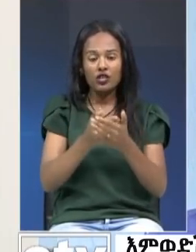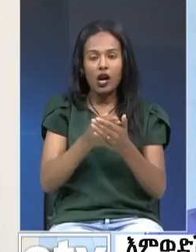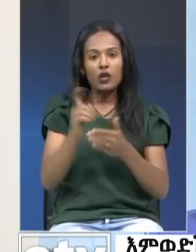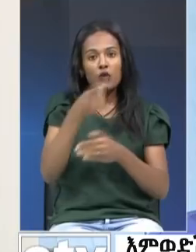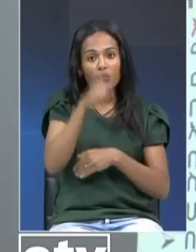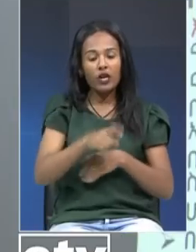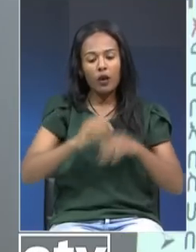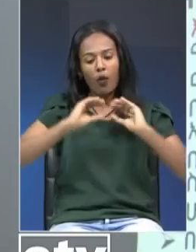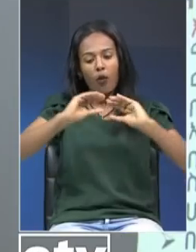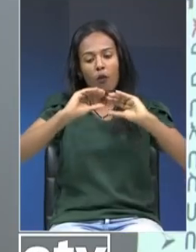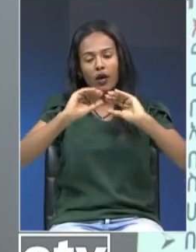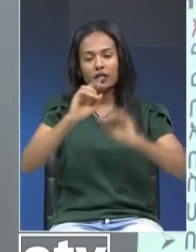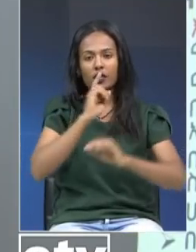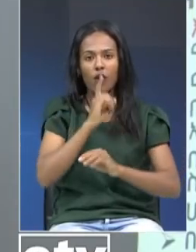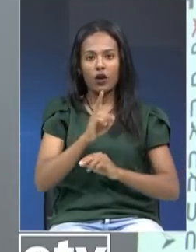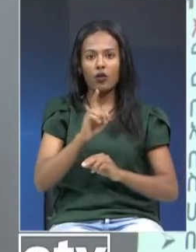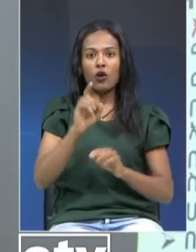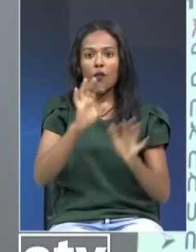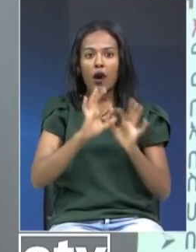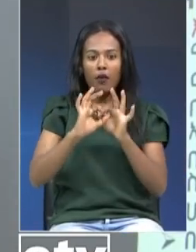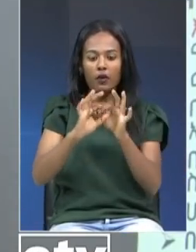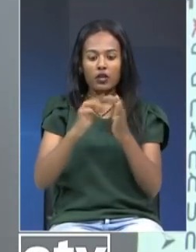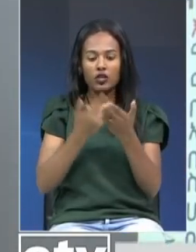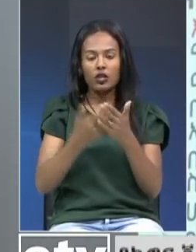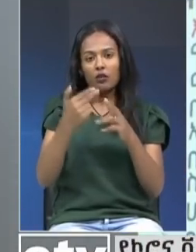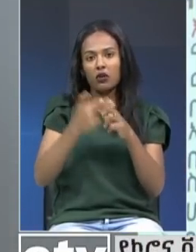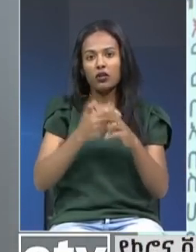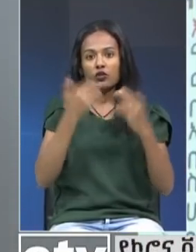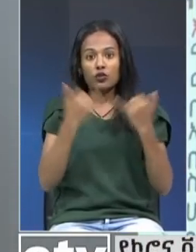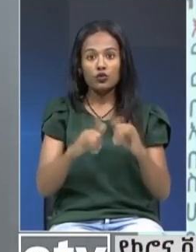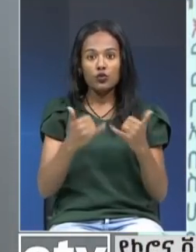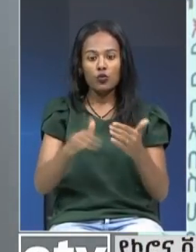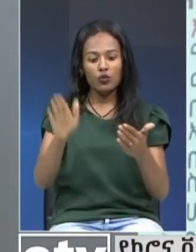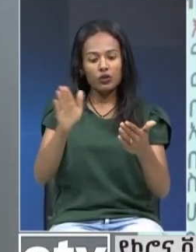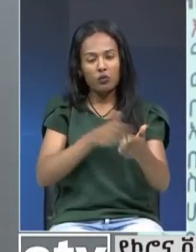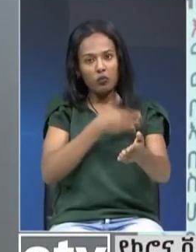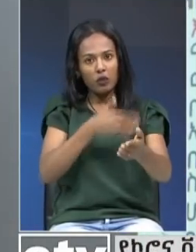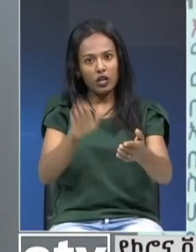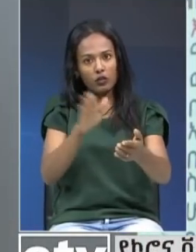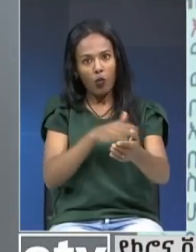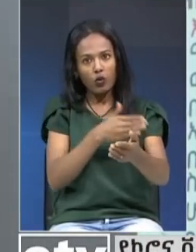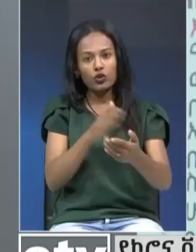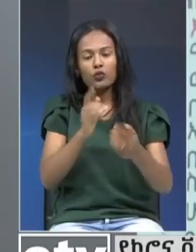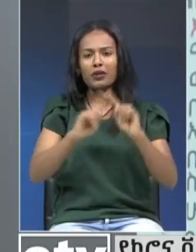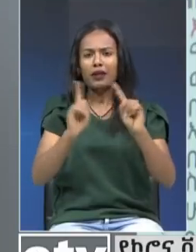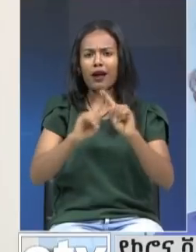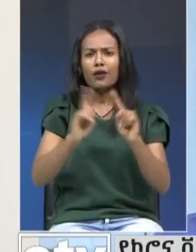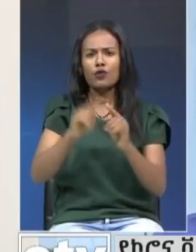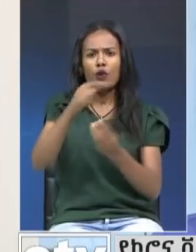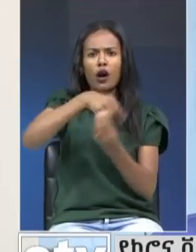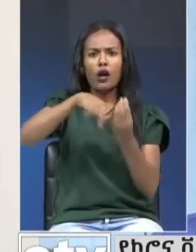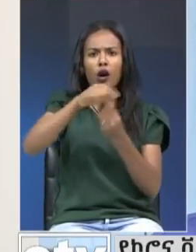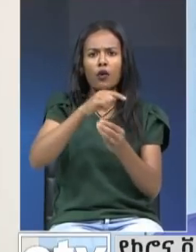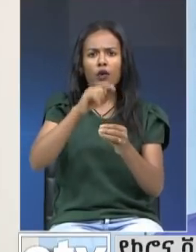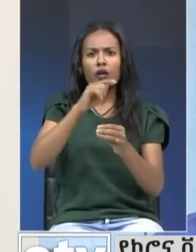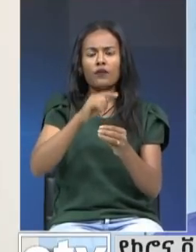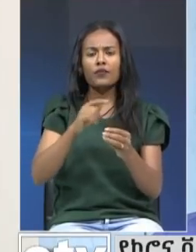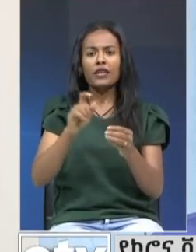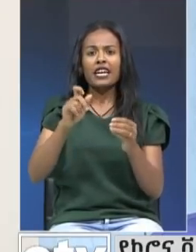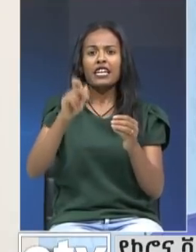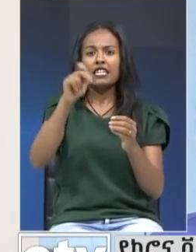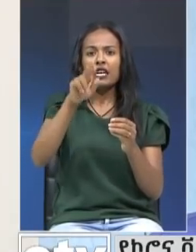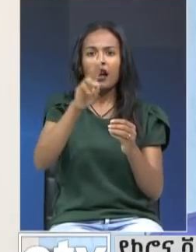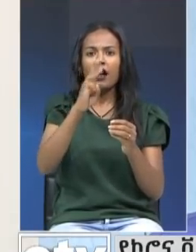ነው። በቃ ማህበራችንም ይሄንን በአጫጭር ጭውውት በግጥሞች በተለያዩ አካባቢ የኢትዮጵያ ሴት ደራሲያን